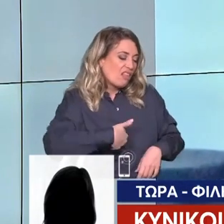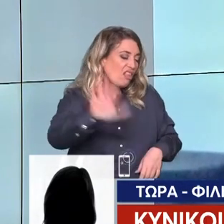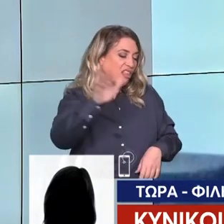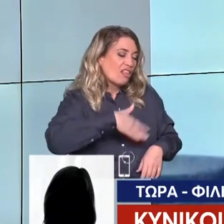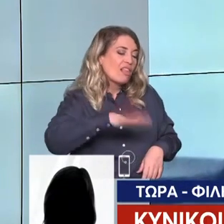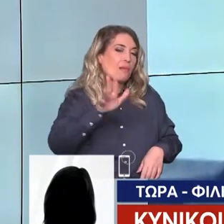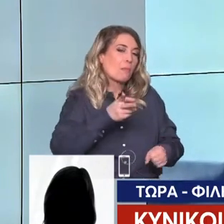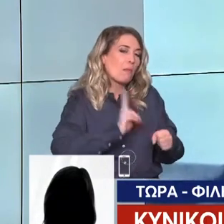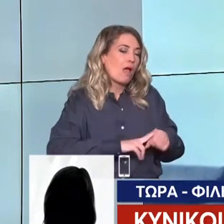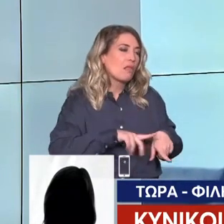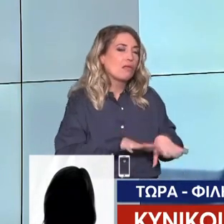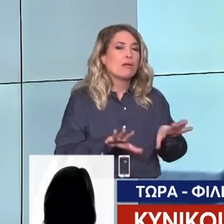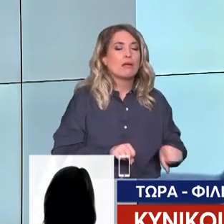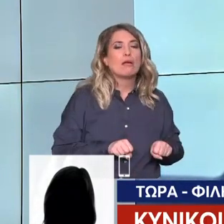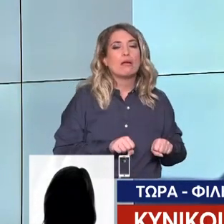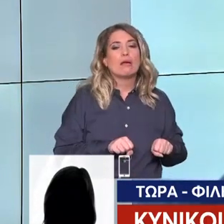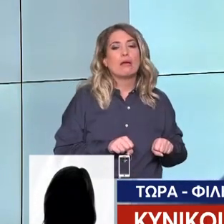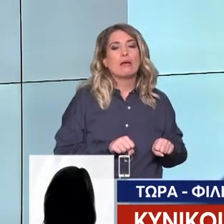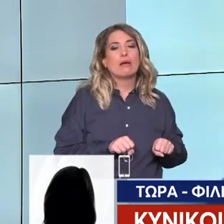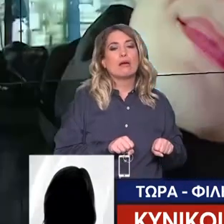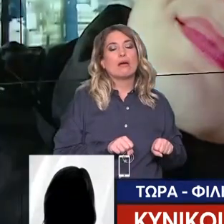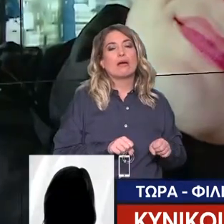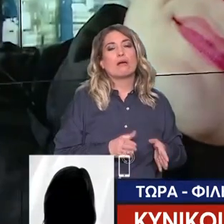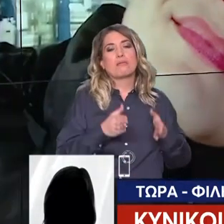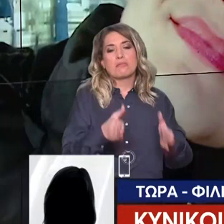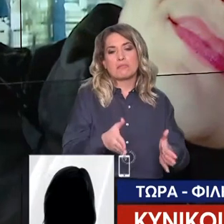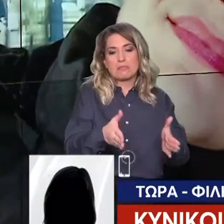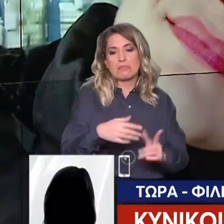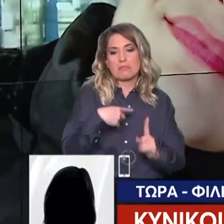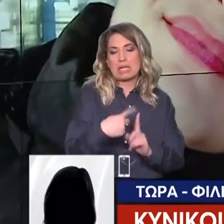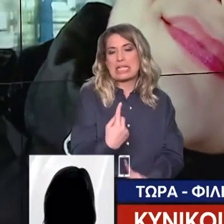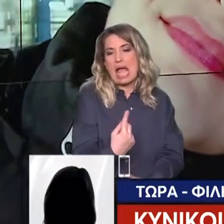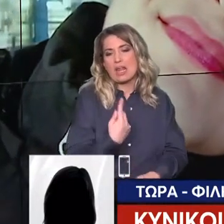Πήγαινε και μανάβαν τα παιδιά στο μνήμα μου κερί.